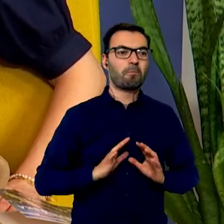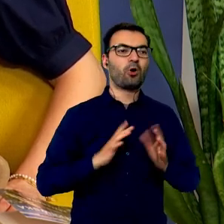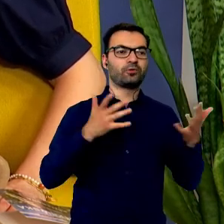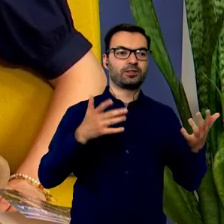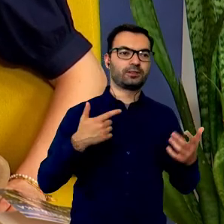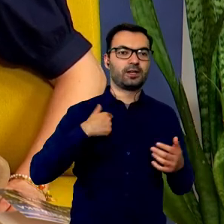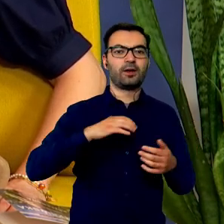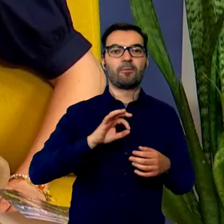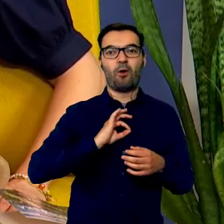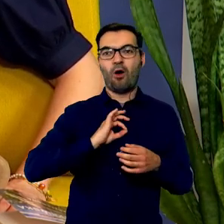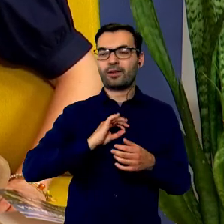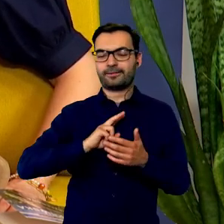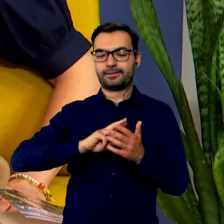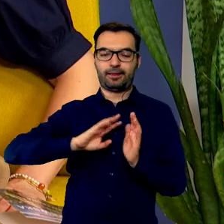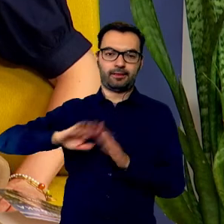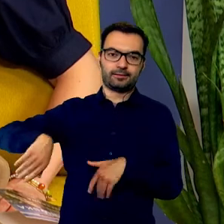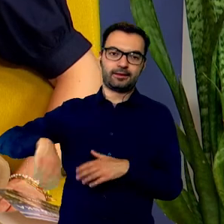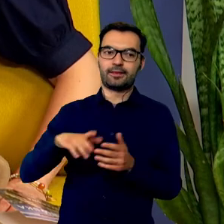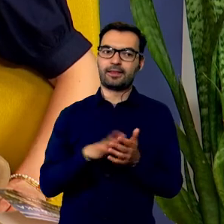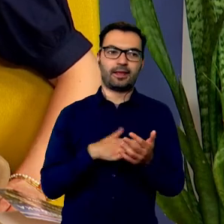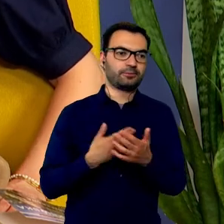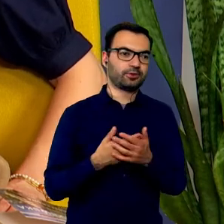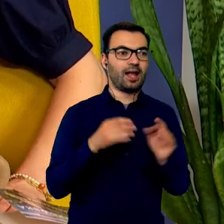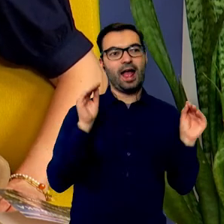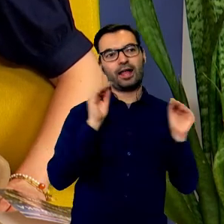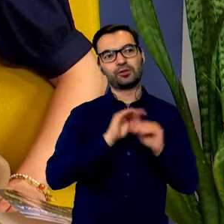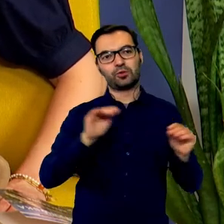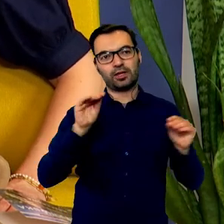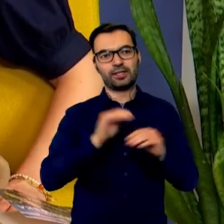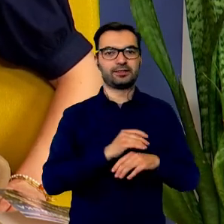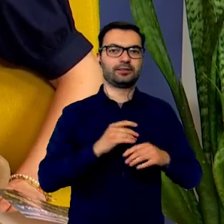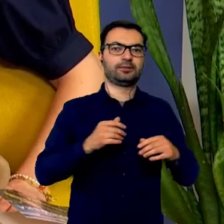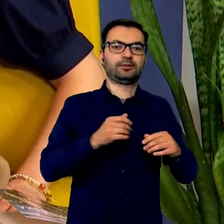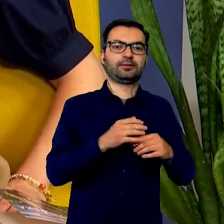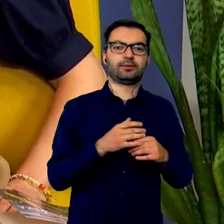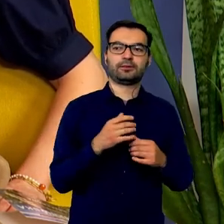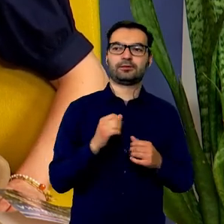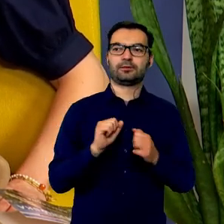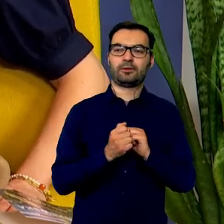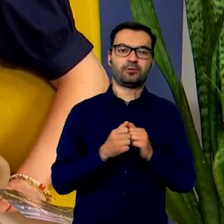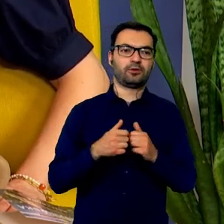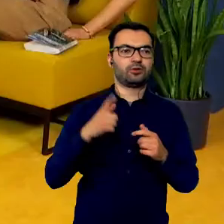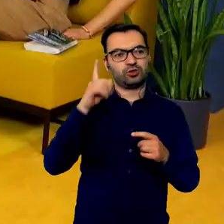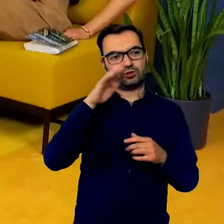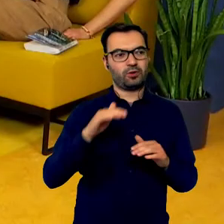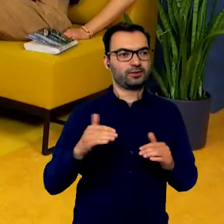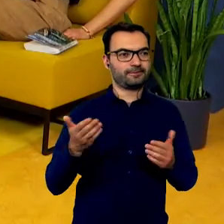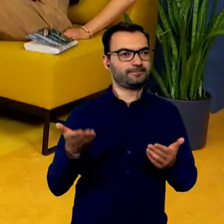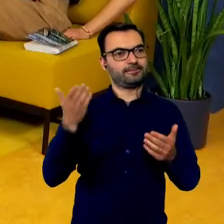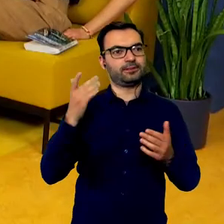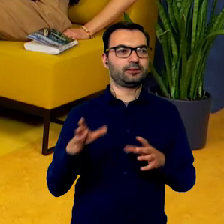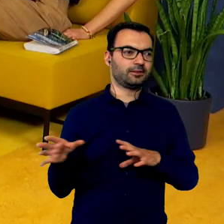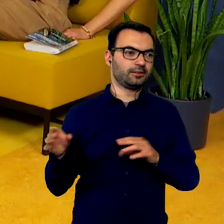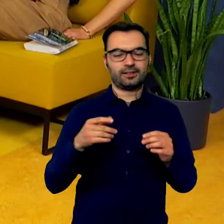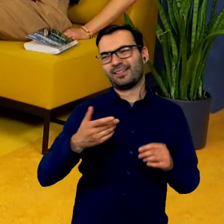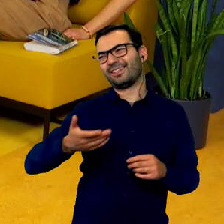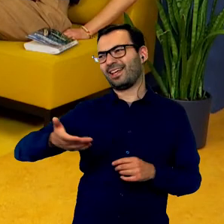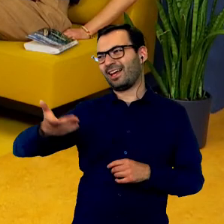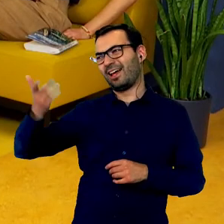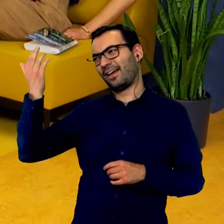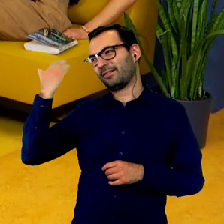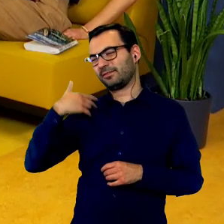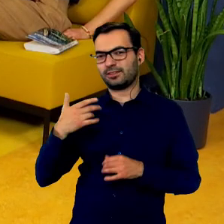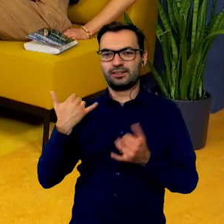że trzeba zrezygnować z tego, co się miało tutaj, na przykład związanego z edukacją, czy z jakimś statusem społecznym tak na rzecz, no ale to było rzeczywiście